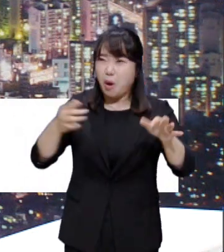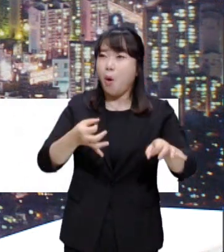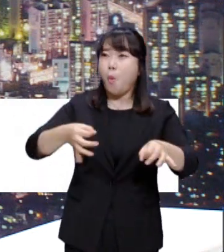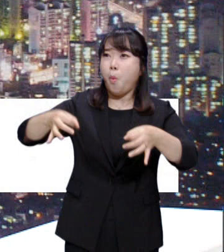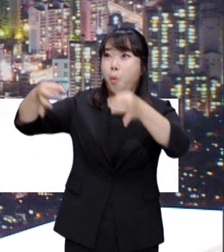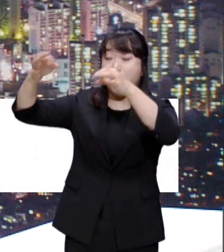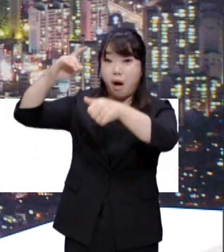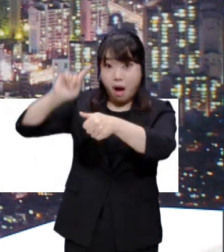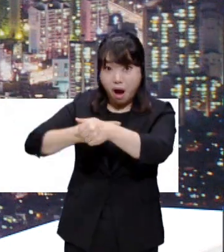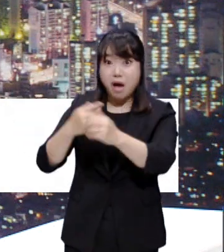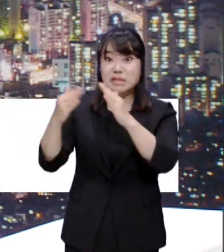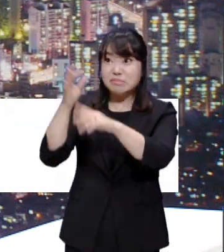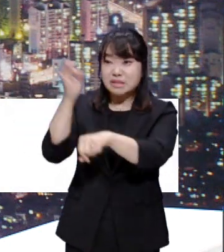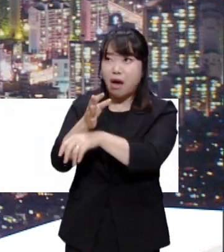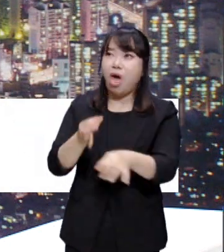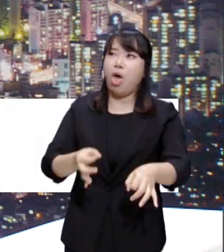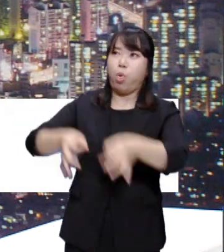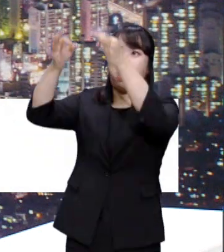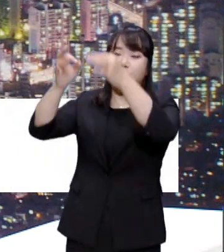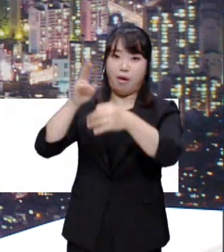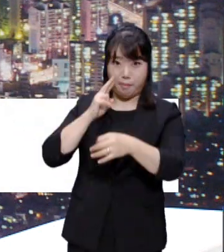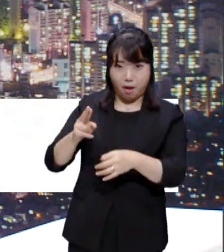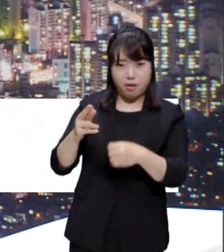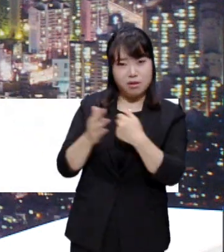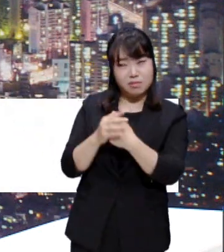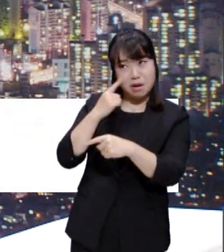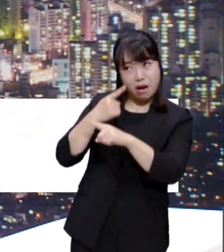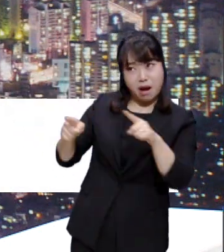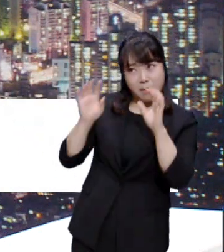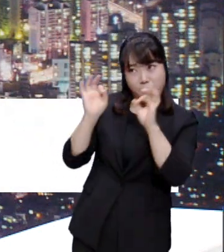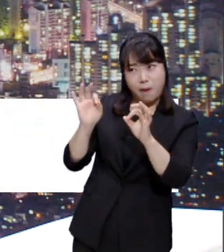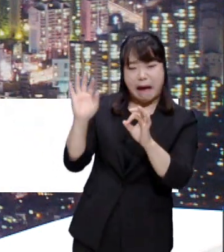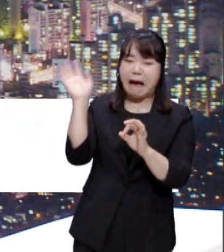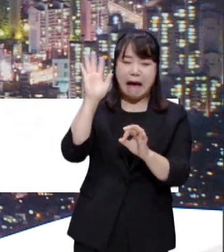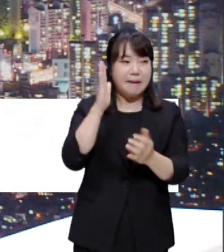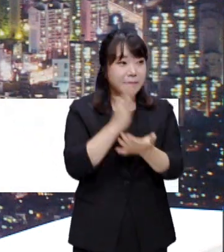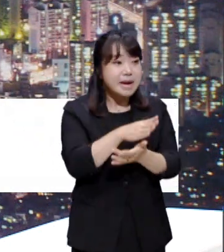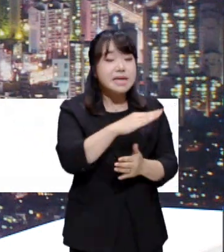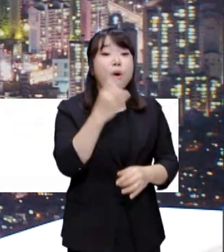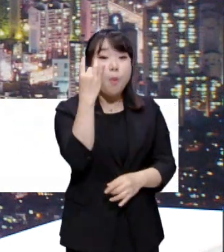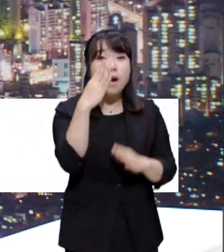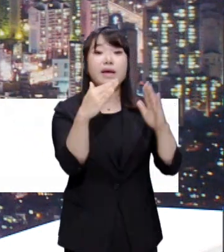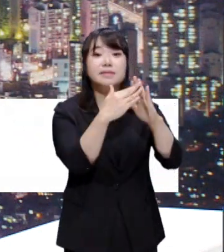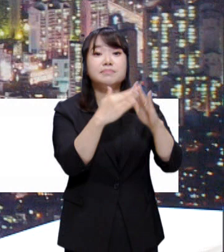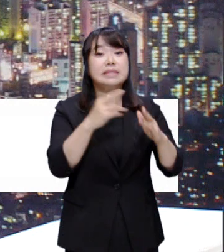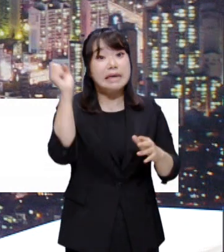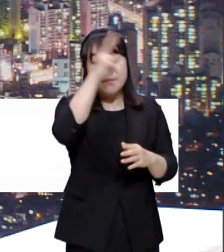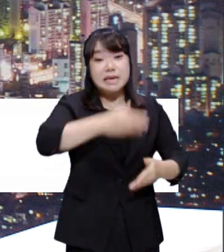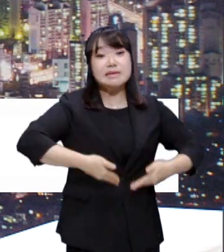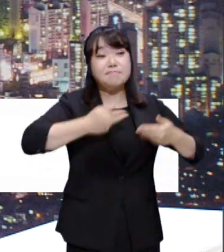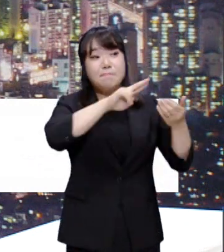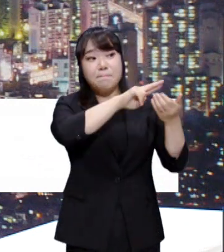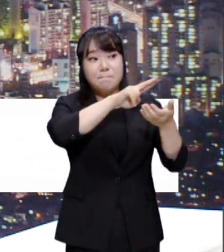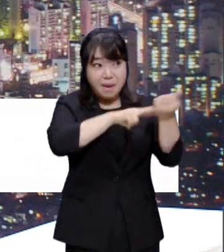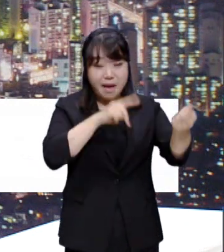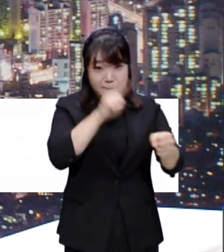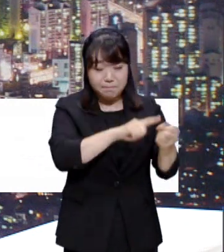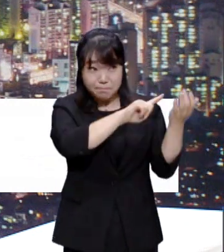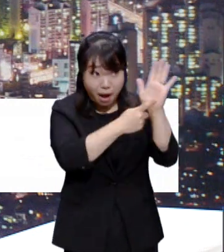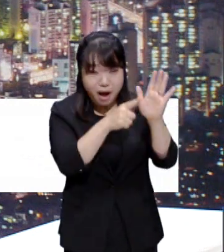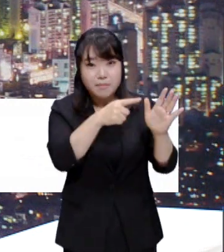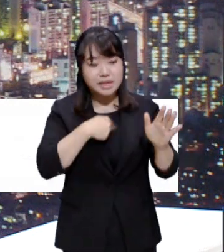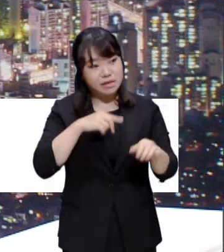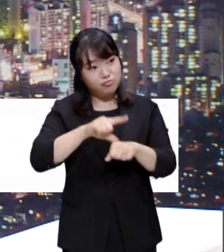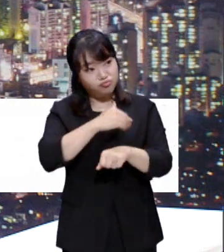그러면은 그런 것까지 다 감안을 하게 되면은 오히려 강북에 급매물 나왔다 지금. 그러면 여유가 만약에